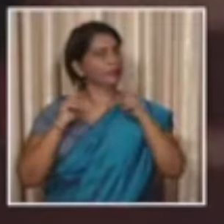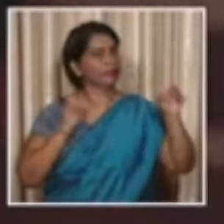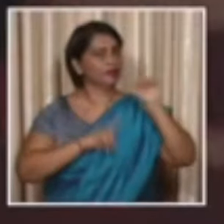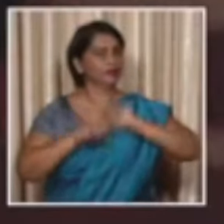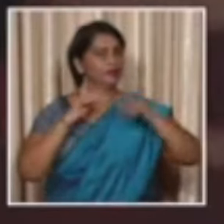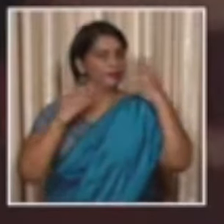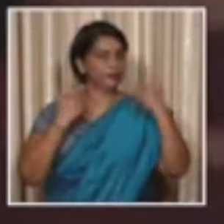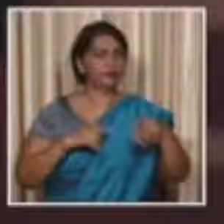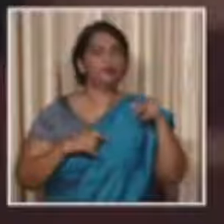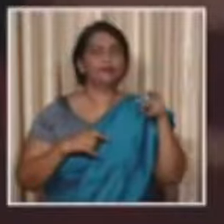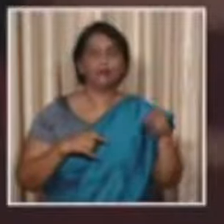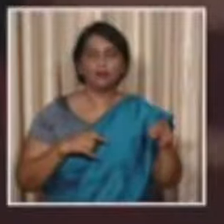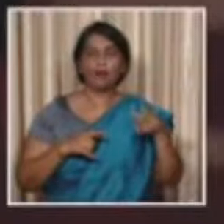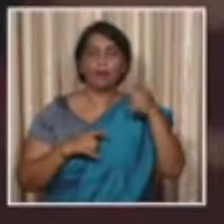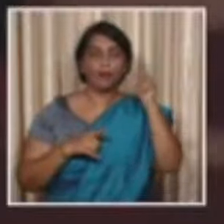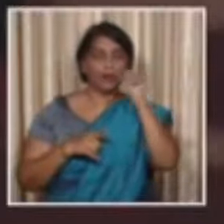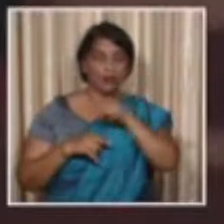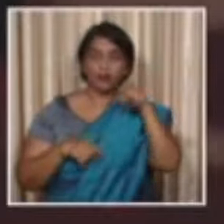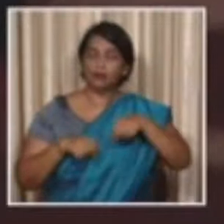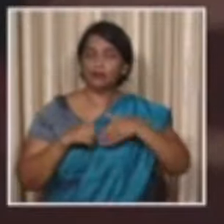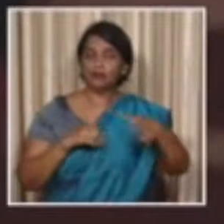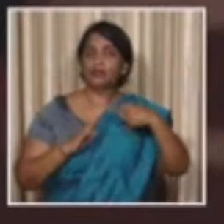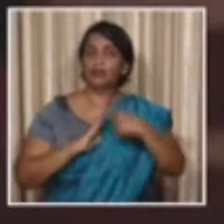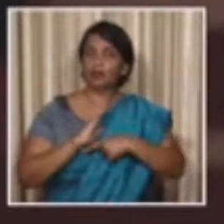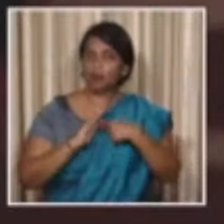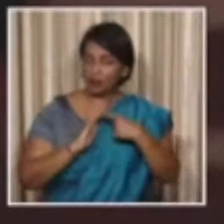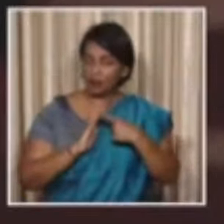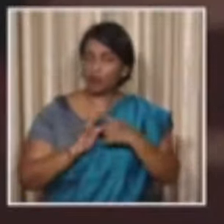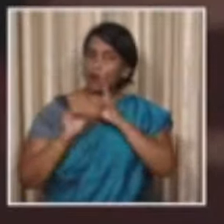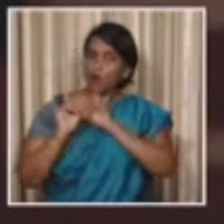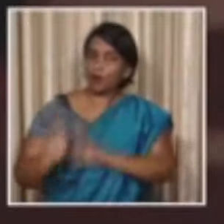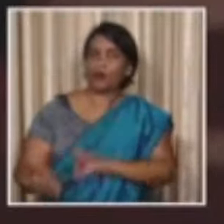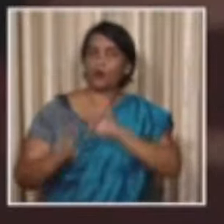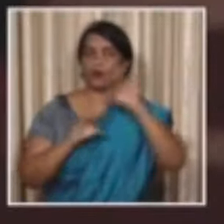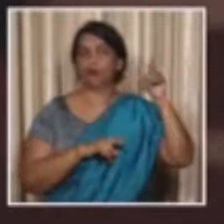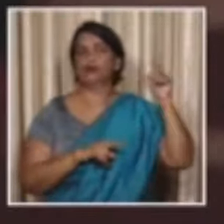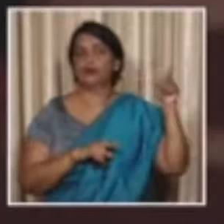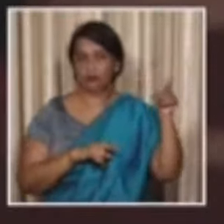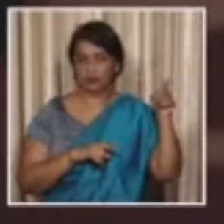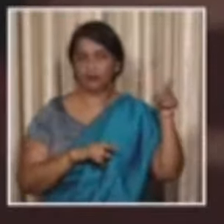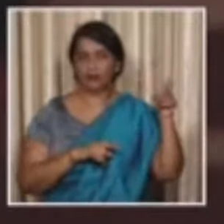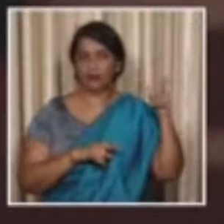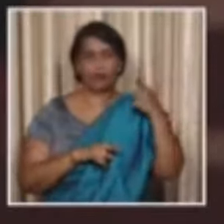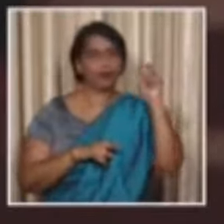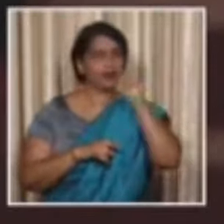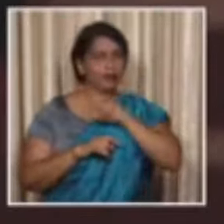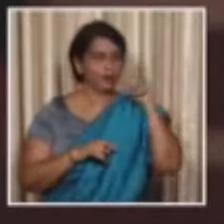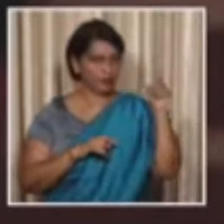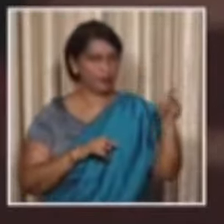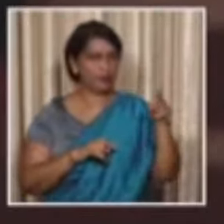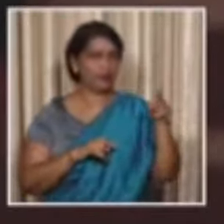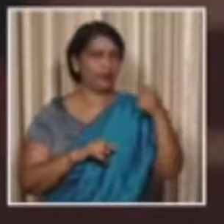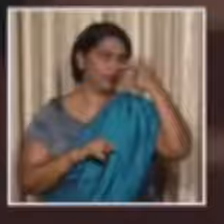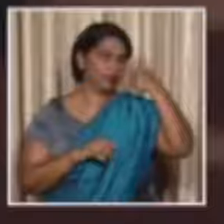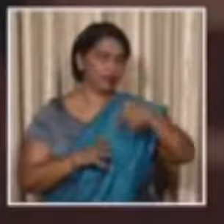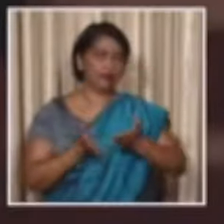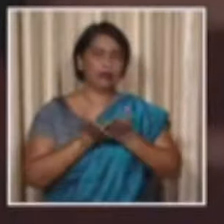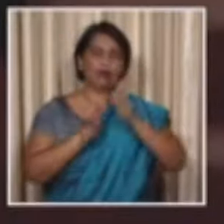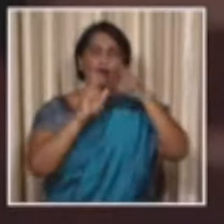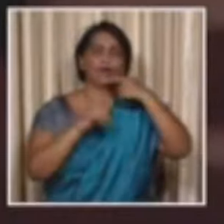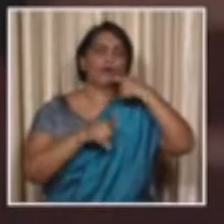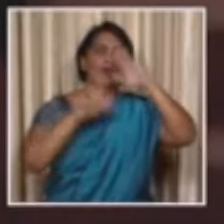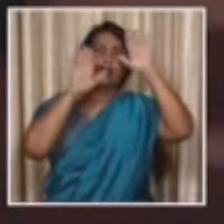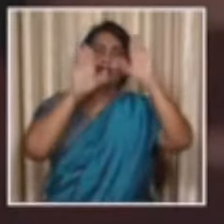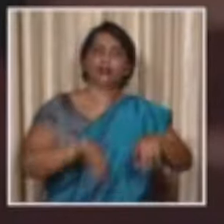සාකච්ඡා කරා. මාලදිවයිනේ මේ වෙනකොට ලංකාවට උනා හා සමානම දෙයක් වෙලා තියෙනවා. මාලදිවයිනේ තෙල් නැව් ටික ඇවිල්ලා මුහුදේ තියන්